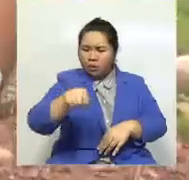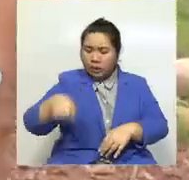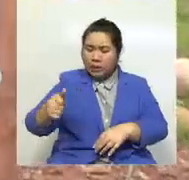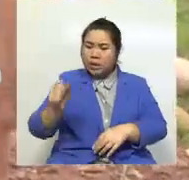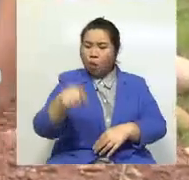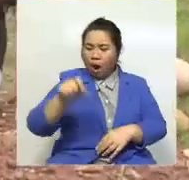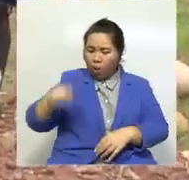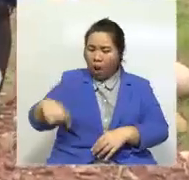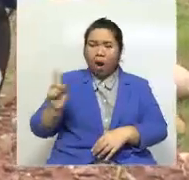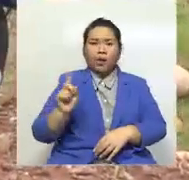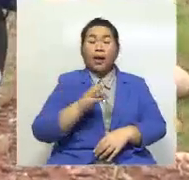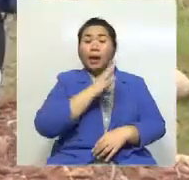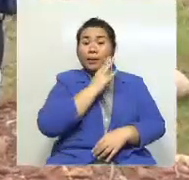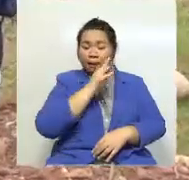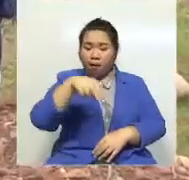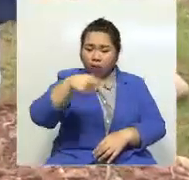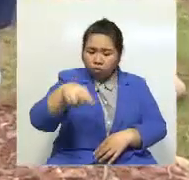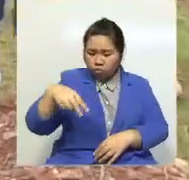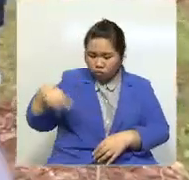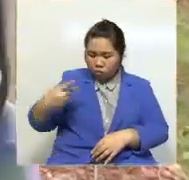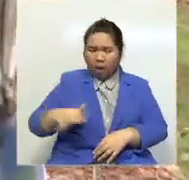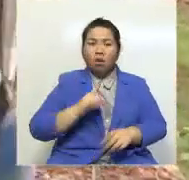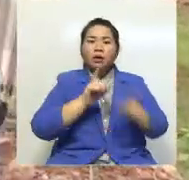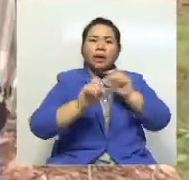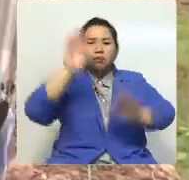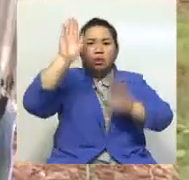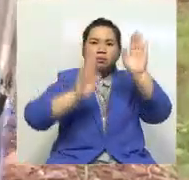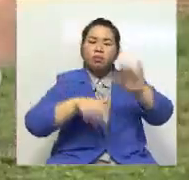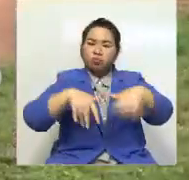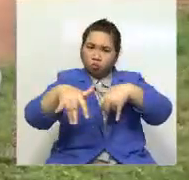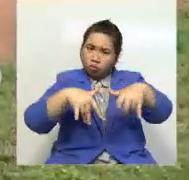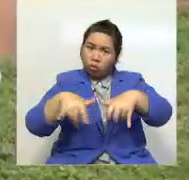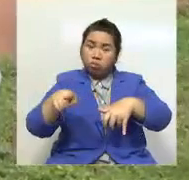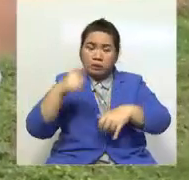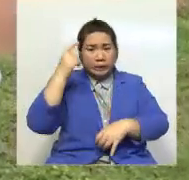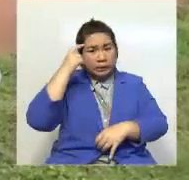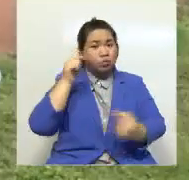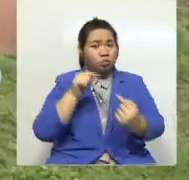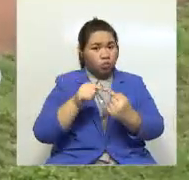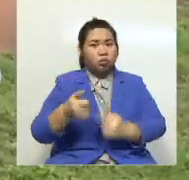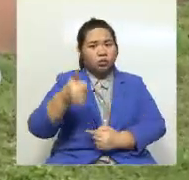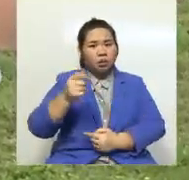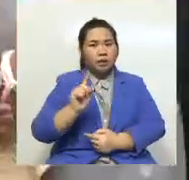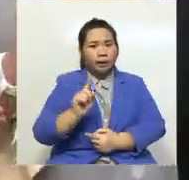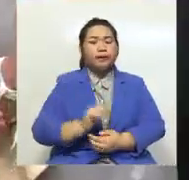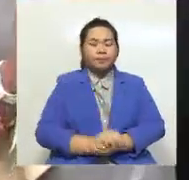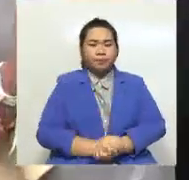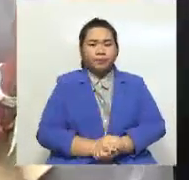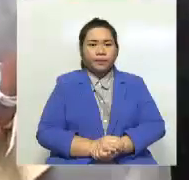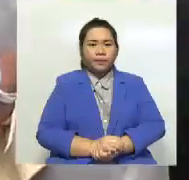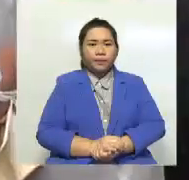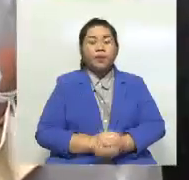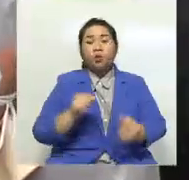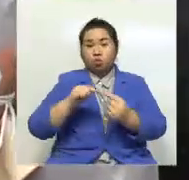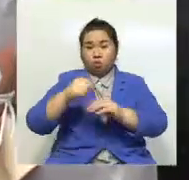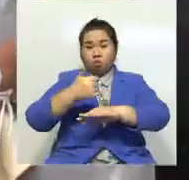ซึ่งเมื่อเข้าไปสำรวจแล้วก็จะต้องออกมาทำประชามติร่วมกับชาวบ้านว่ามีความคิดเห็นตรงกันหรือไม่แล้วก็ทาง